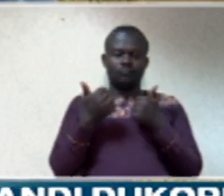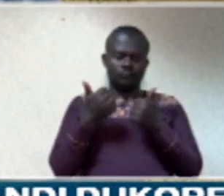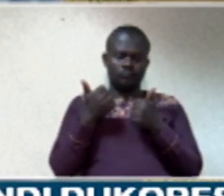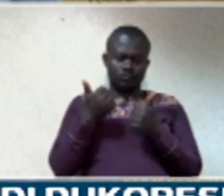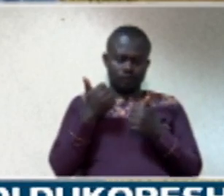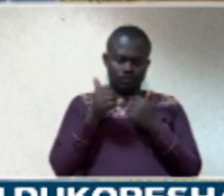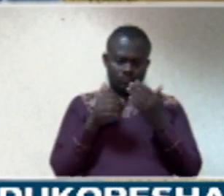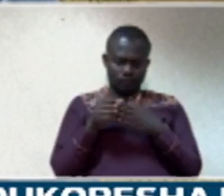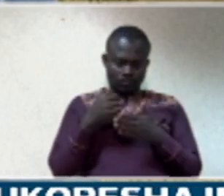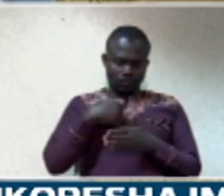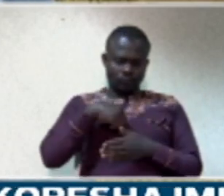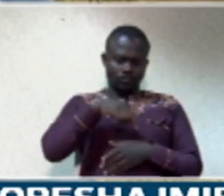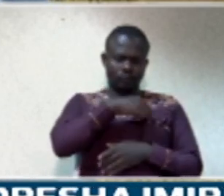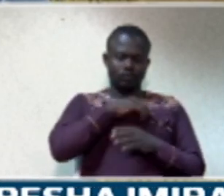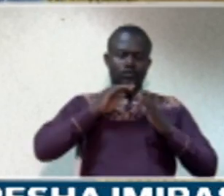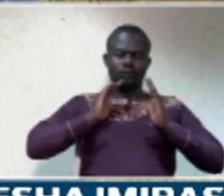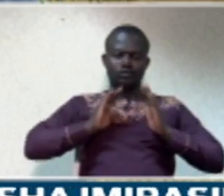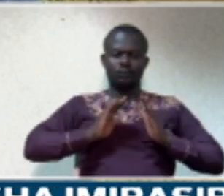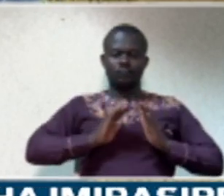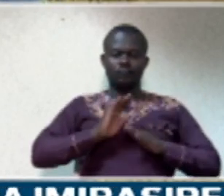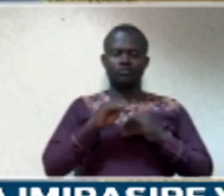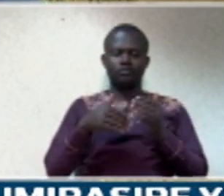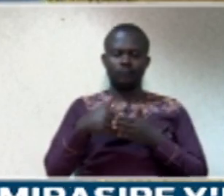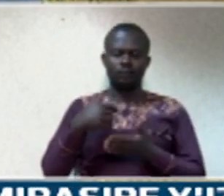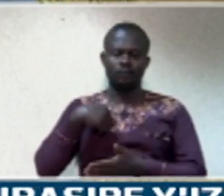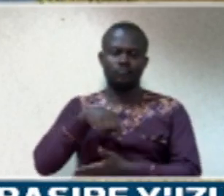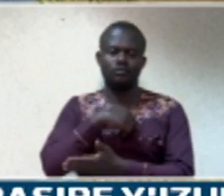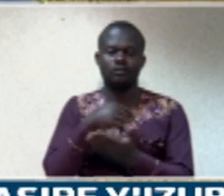byatumye rero dutekana reka nze nkubwire ko ubu ngubu